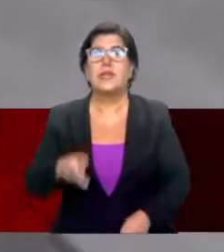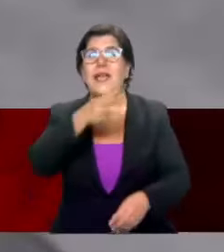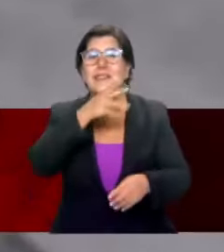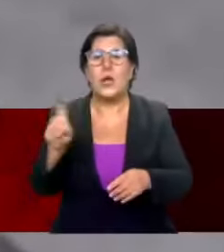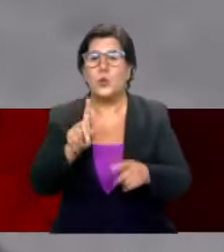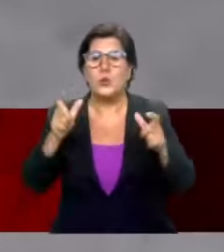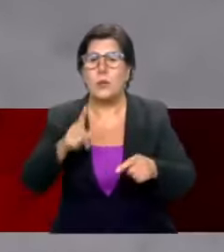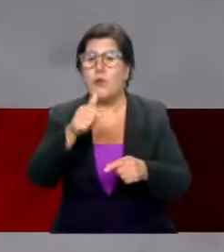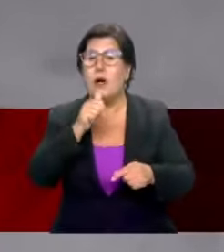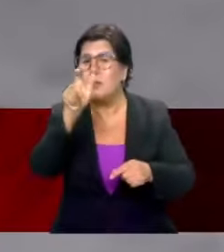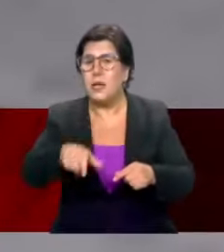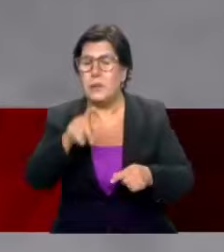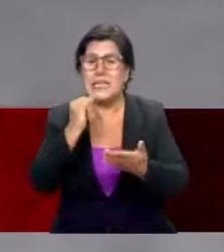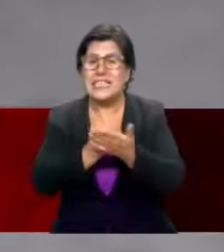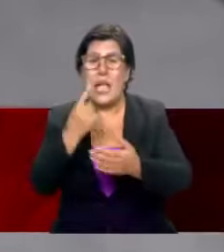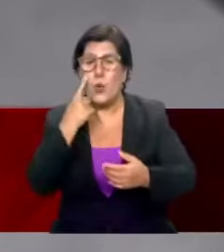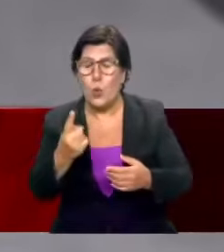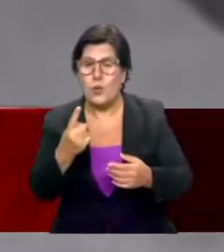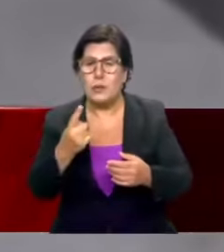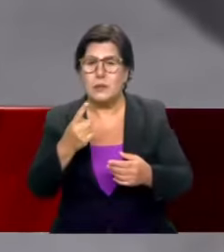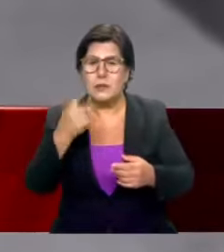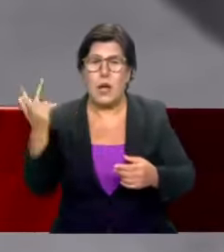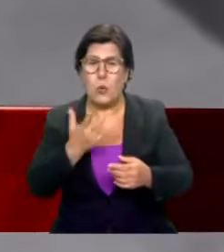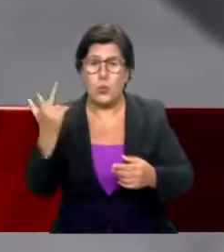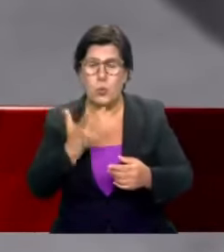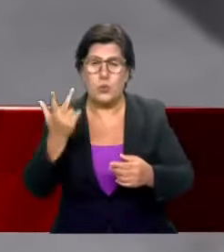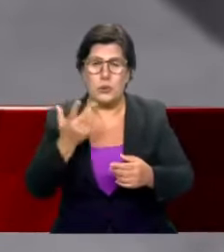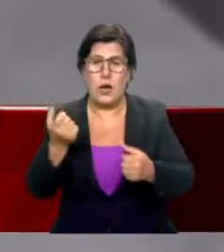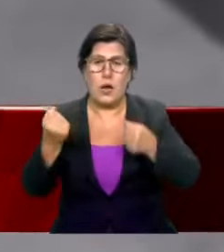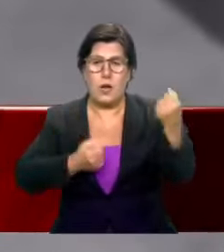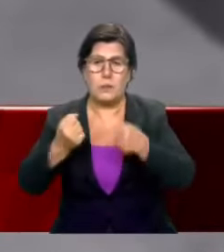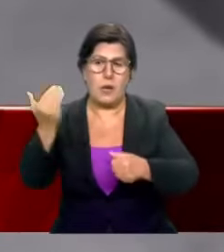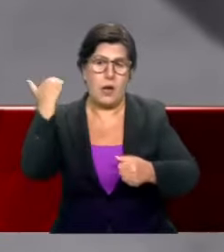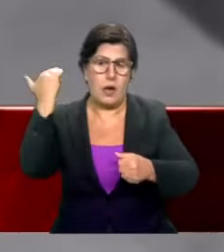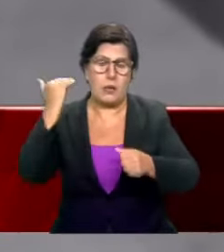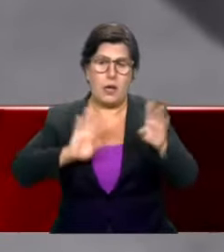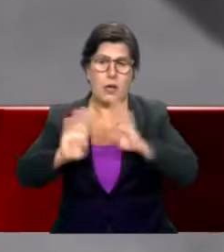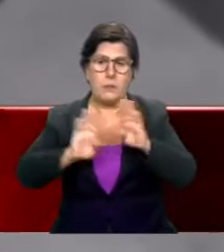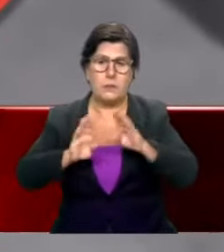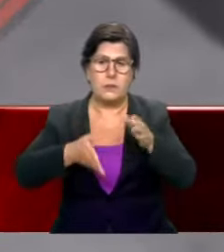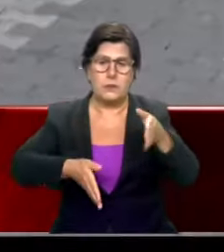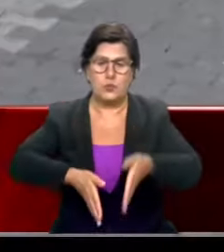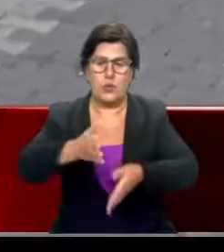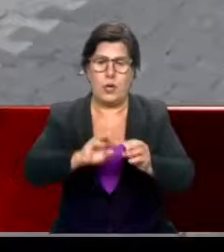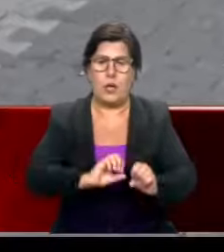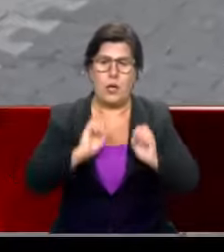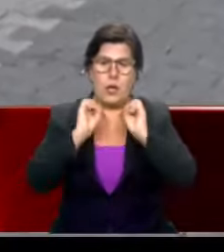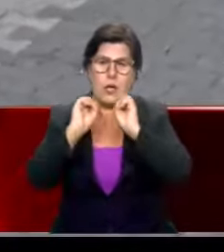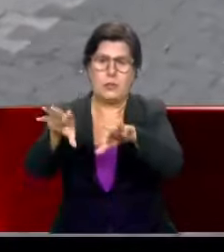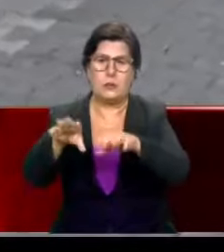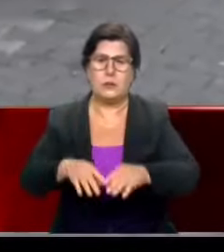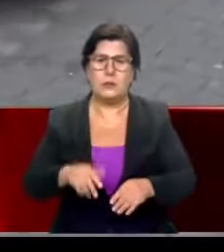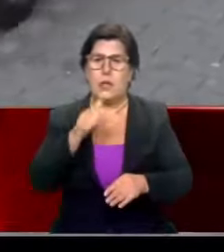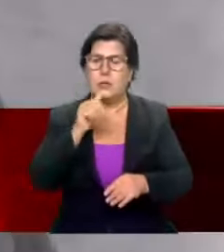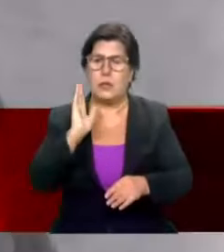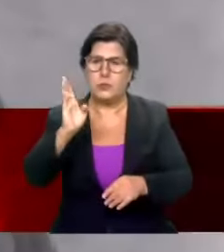Esenyurt'ta bu adam iddiaya göre süratle ilerleyen otomobilin arka kapısından sokağa atıldı. Araba gidiyor,